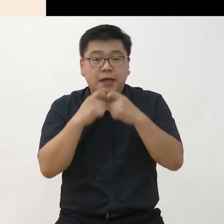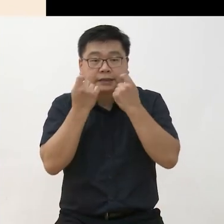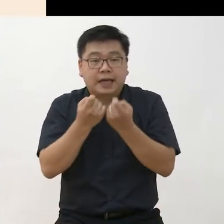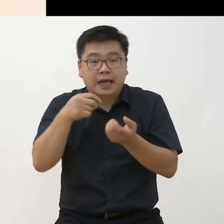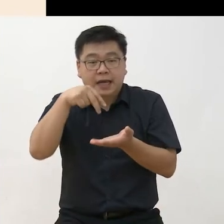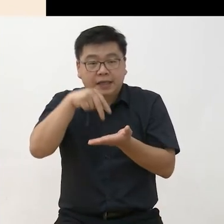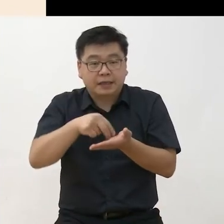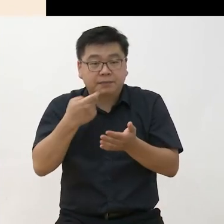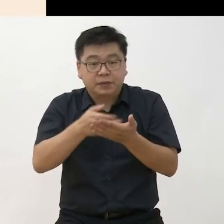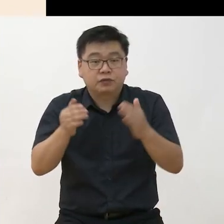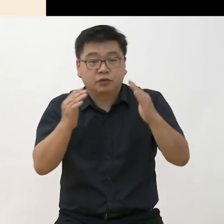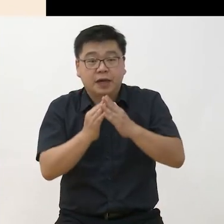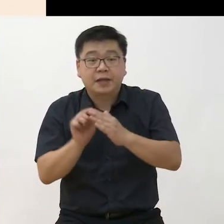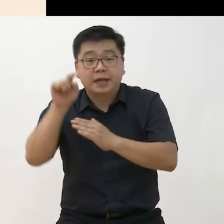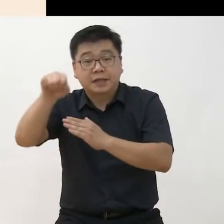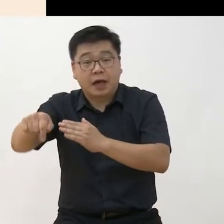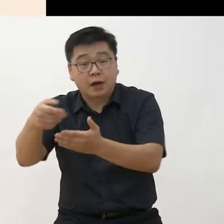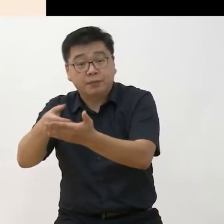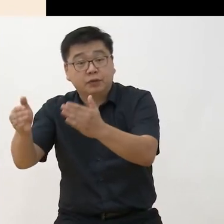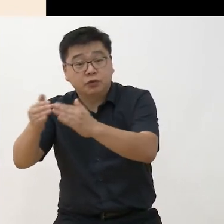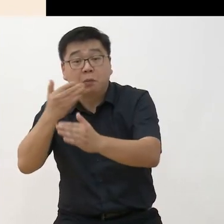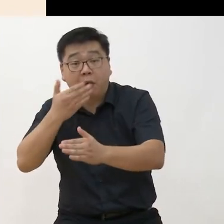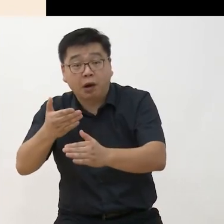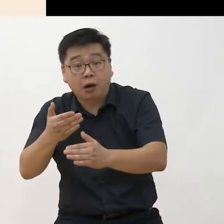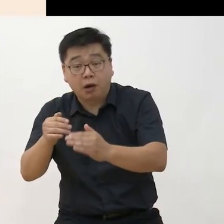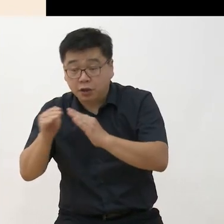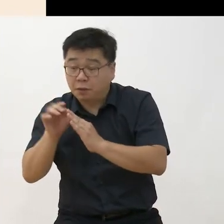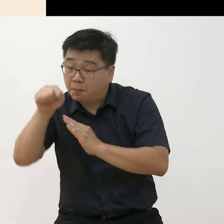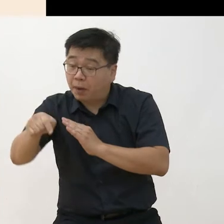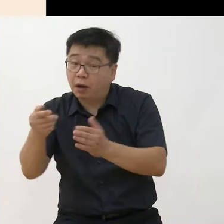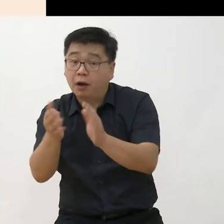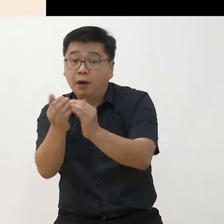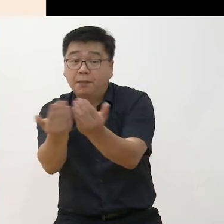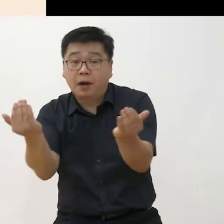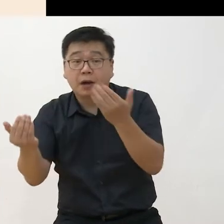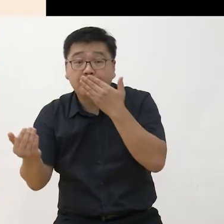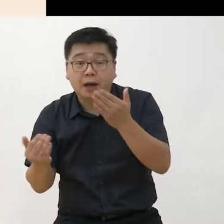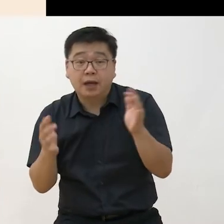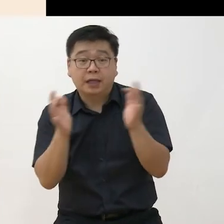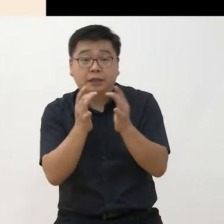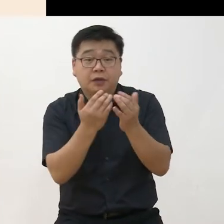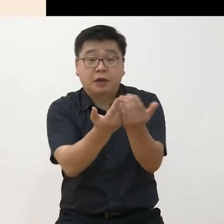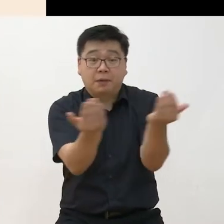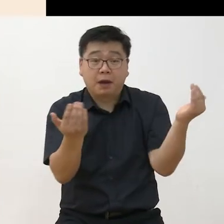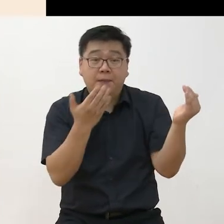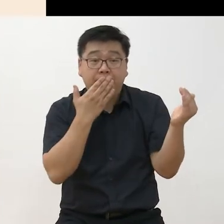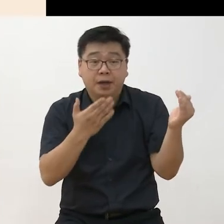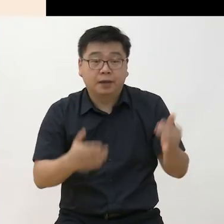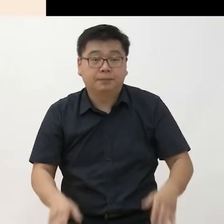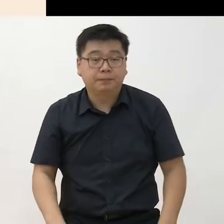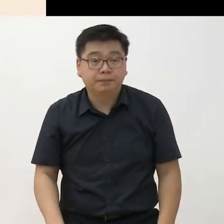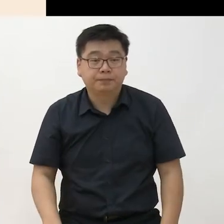전시 공간, 야외에서 하는 것도 관계없고요. 그리고 온라인 기반 전시도 가능합니다.